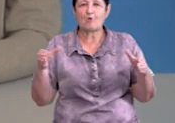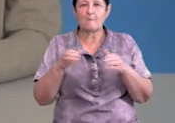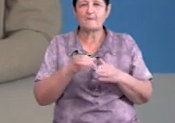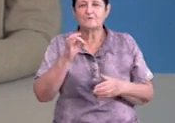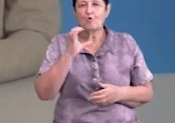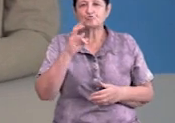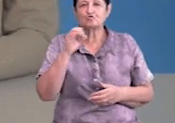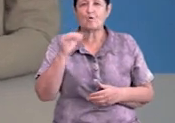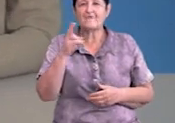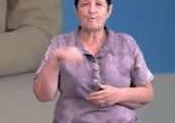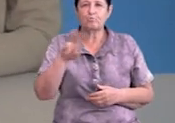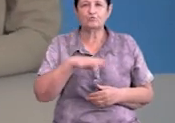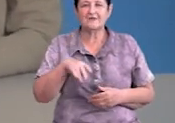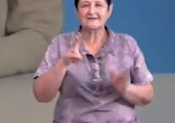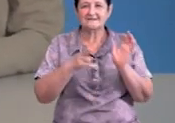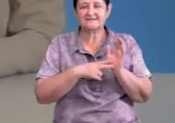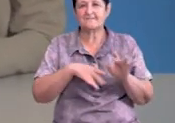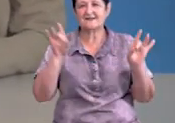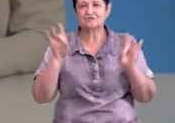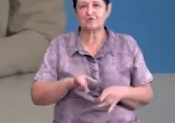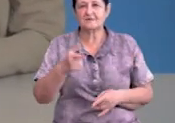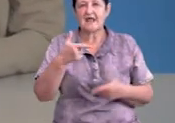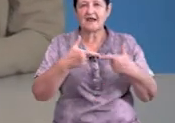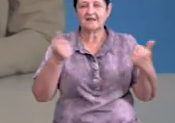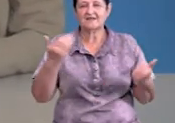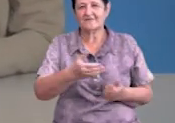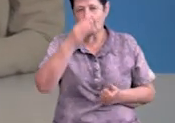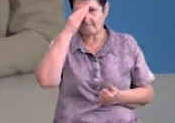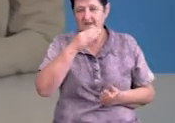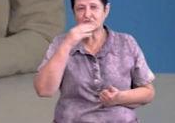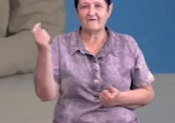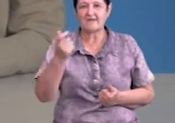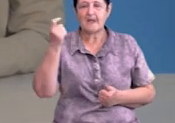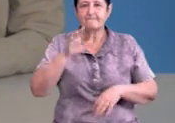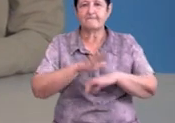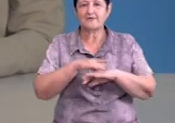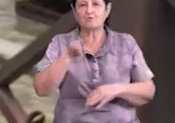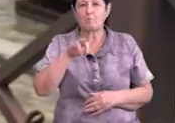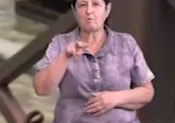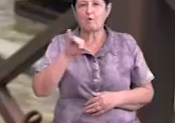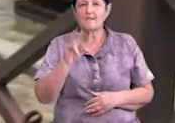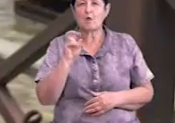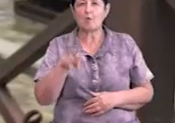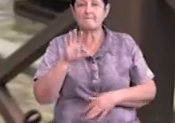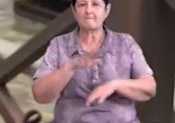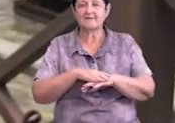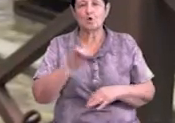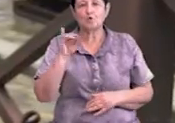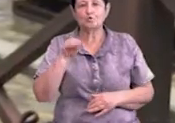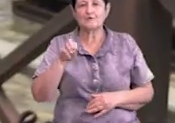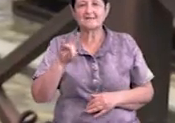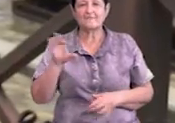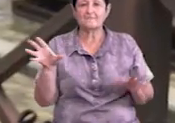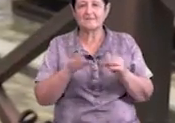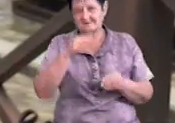Будсім», ресторан «Градицький». Його батько Микола Тарасовець – власник банку «Полікомбанк». Юрій Тарасовець разом з